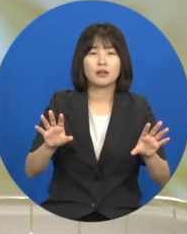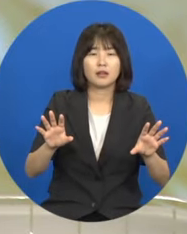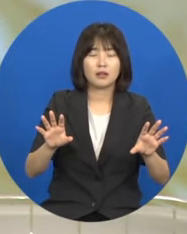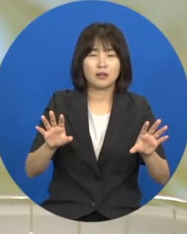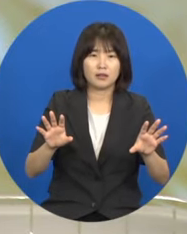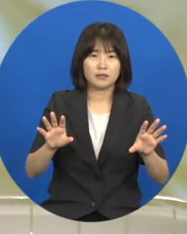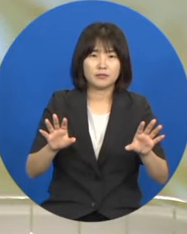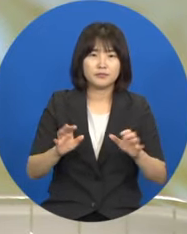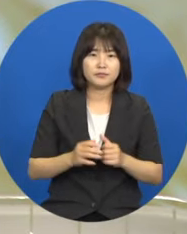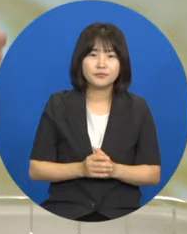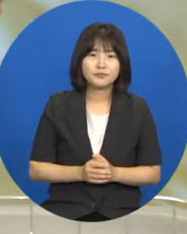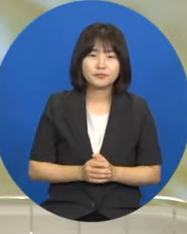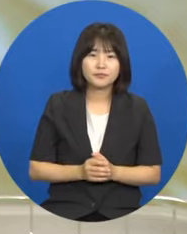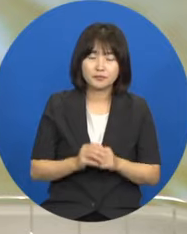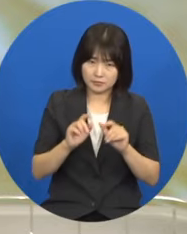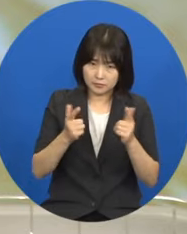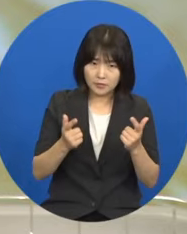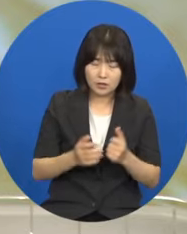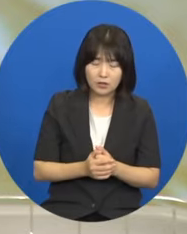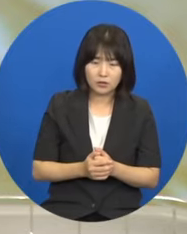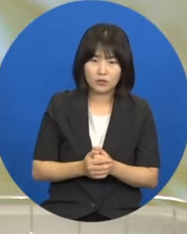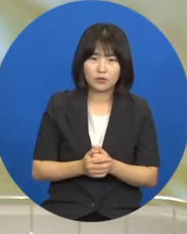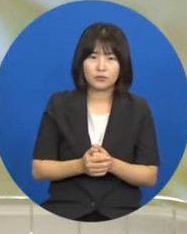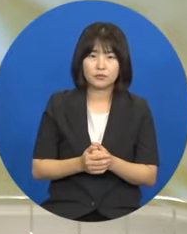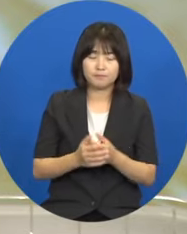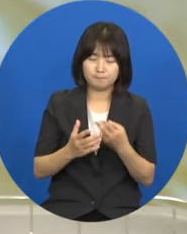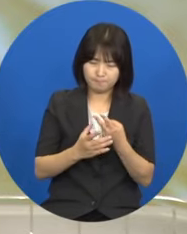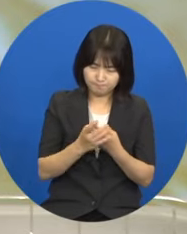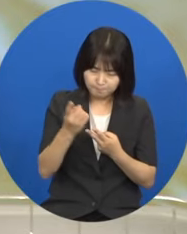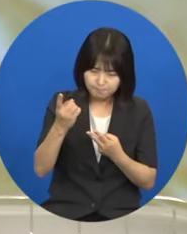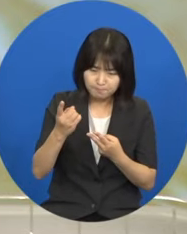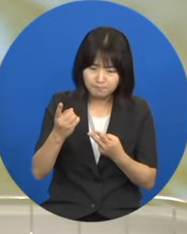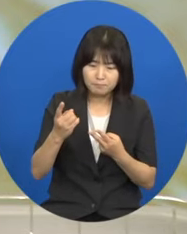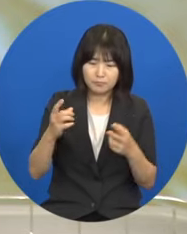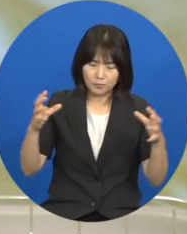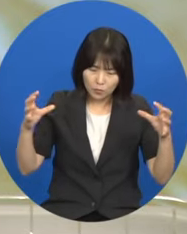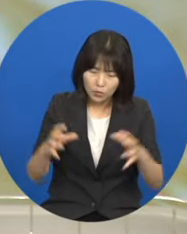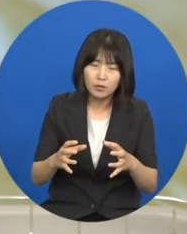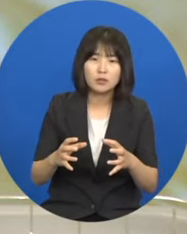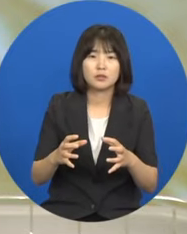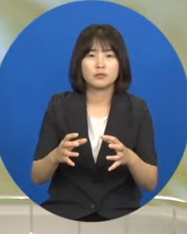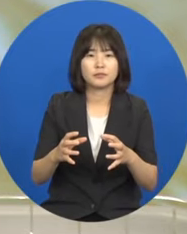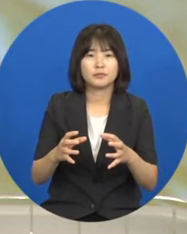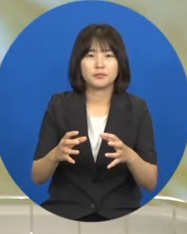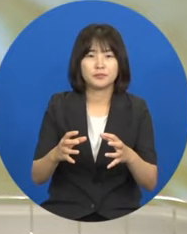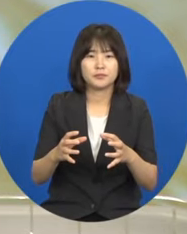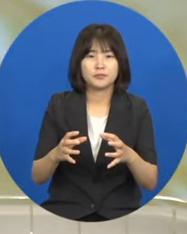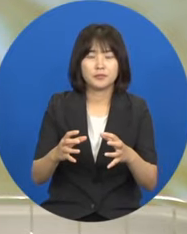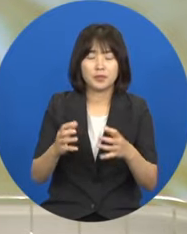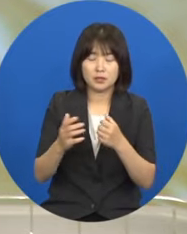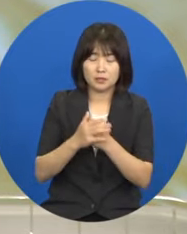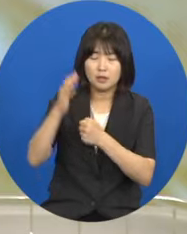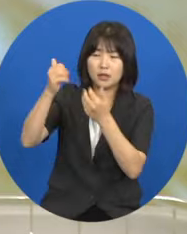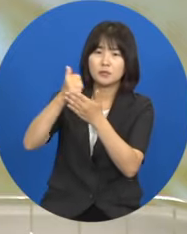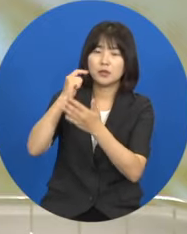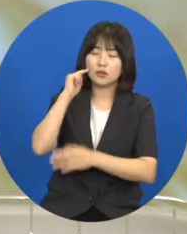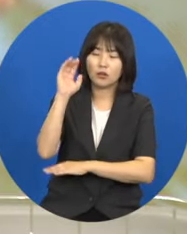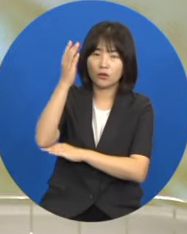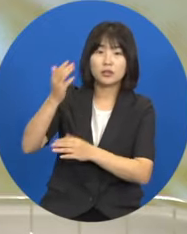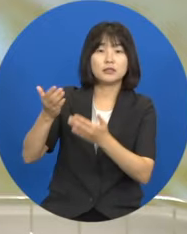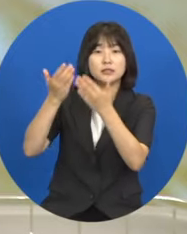따로따로 헤매는 것이 아니라 하나로 이어지고 연결되고 통합하는, 그래서 하나님께 영광을 돌리는